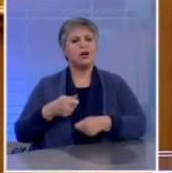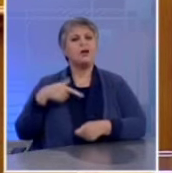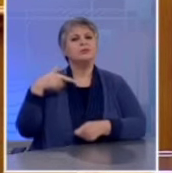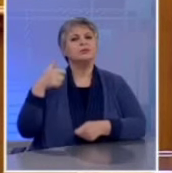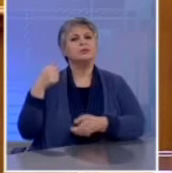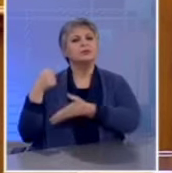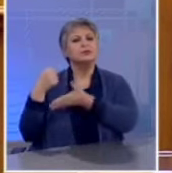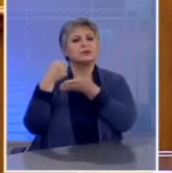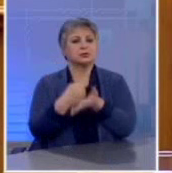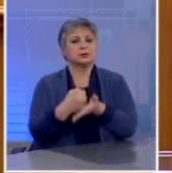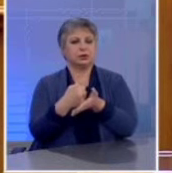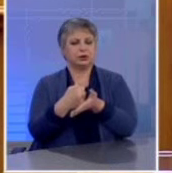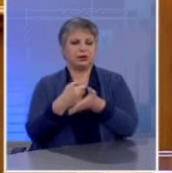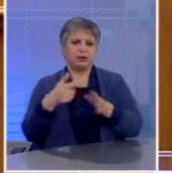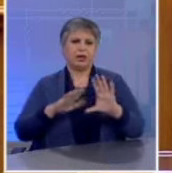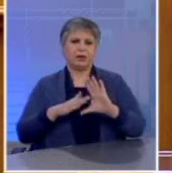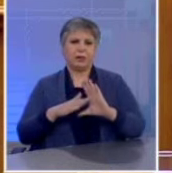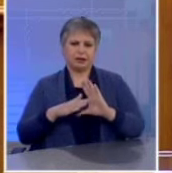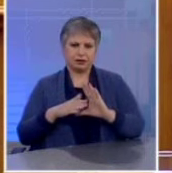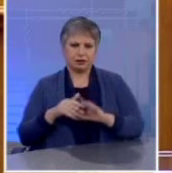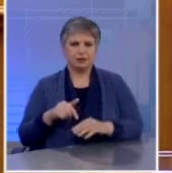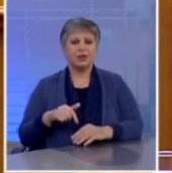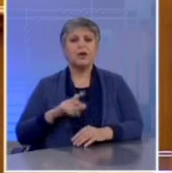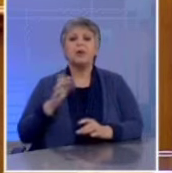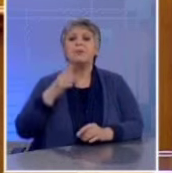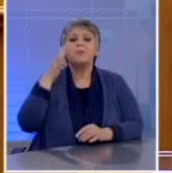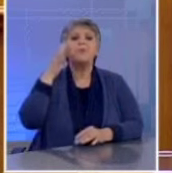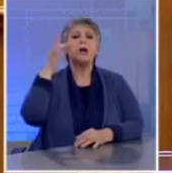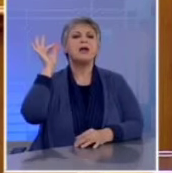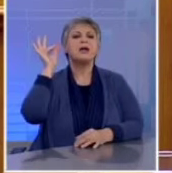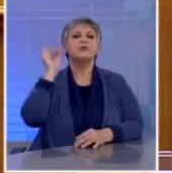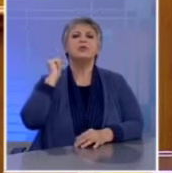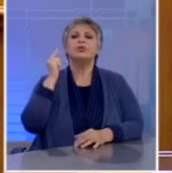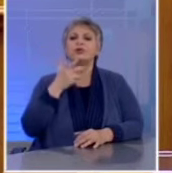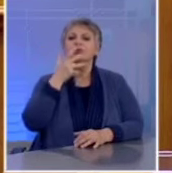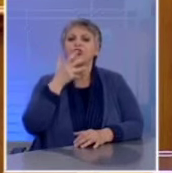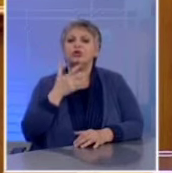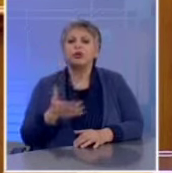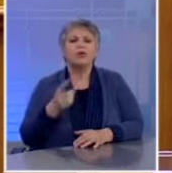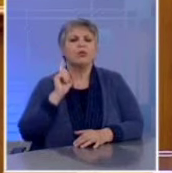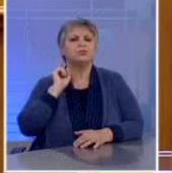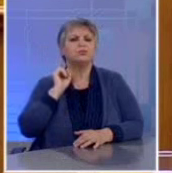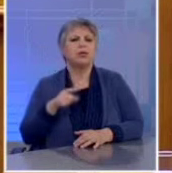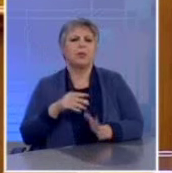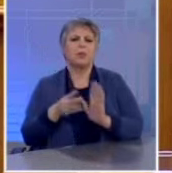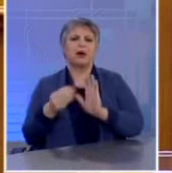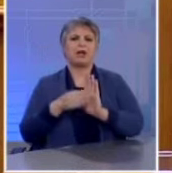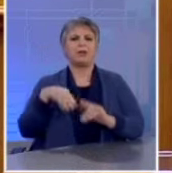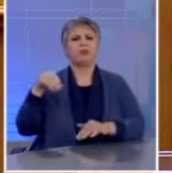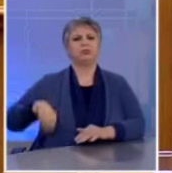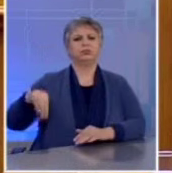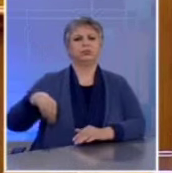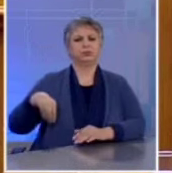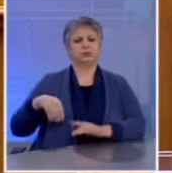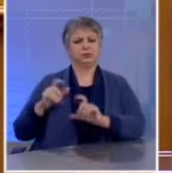από το δημόσιο σε περίπτωση σοβαρών αδικημάτων όπως η δωροληψία ή